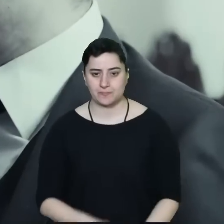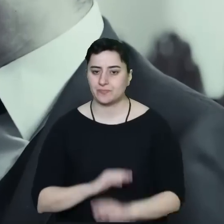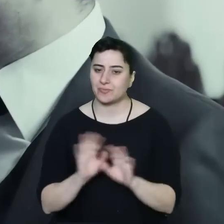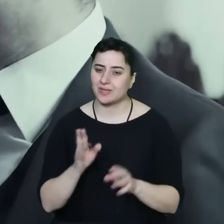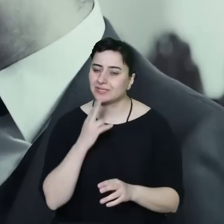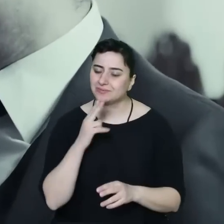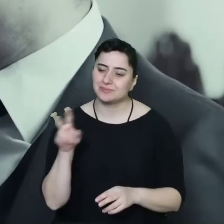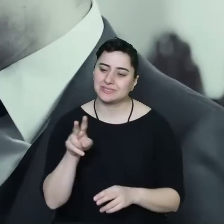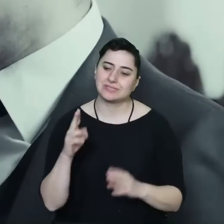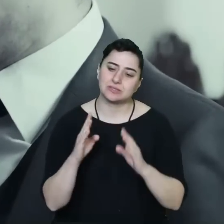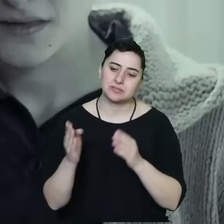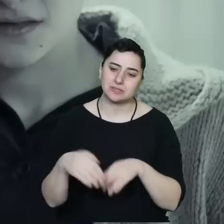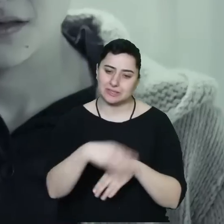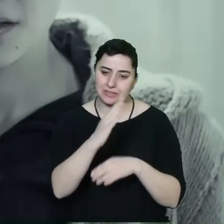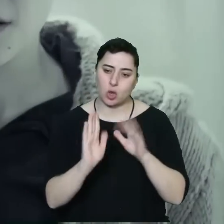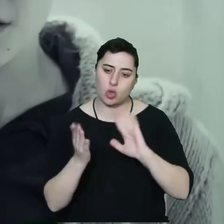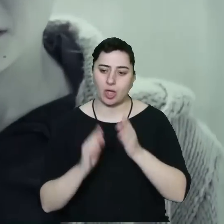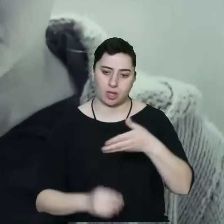Hadi kızım, siz içeri gidin.